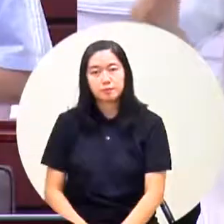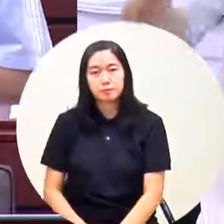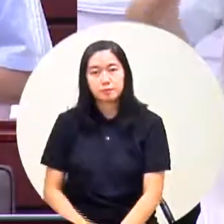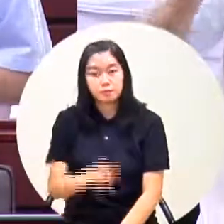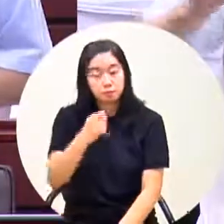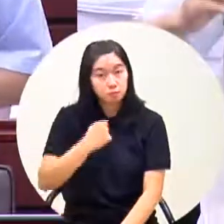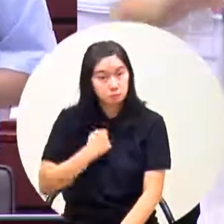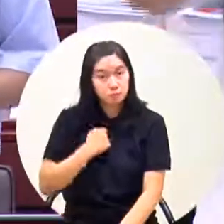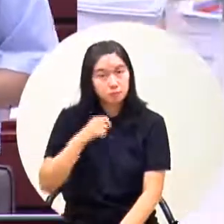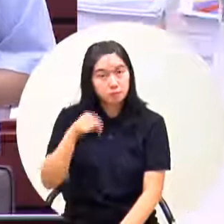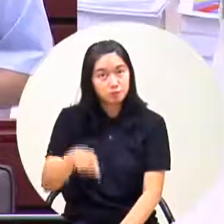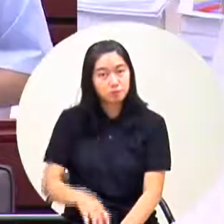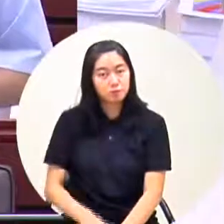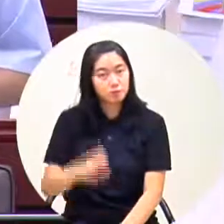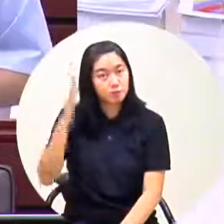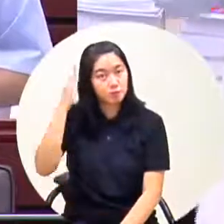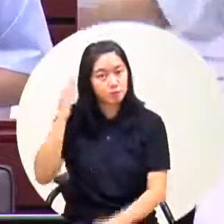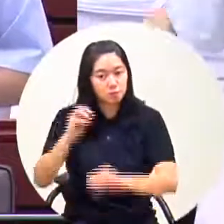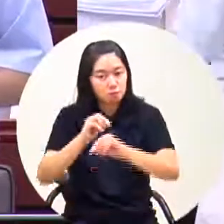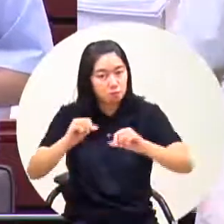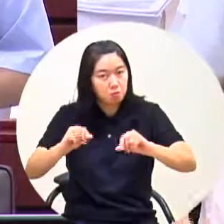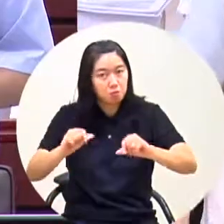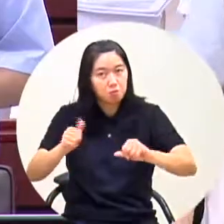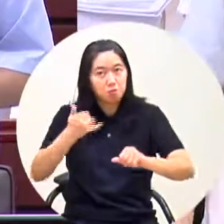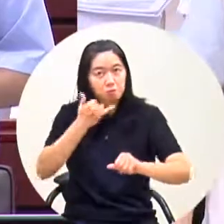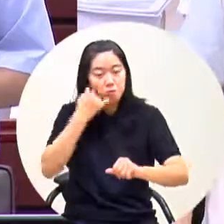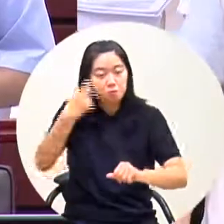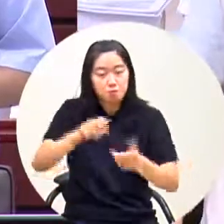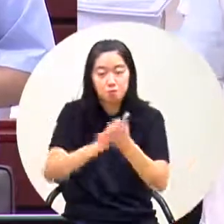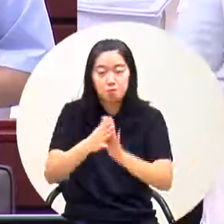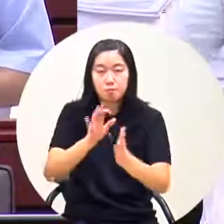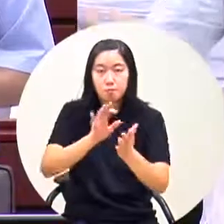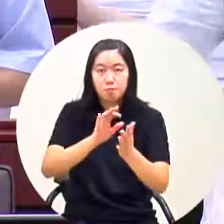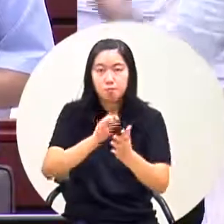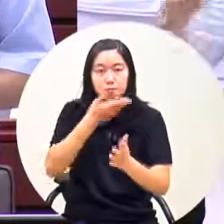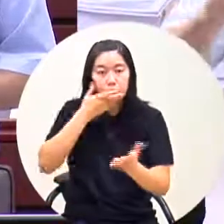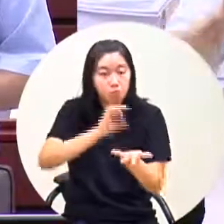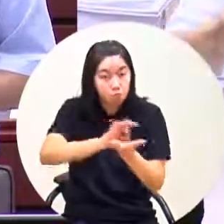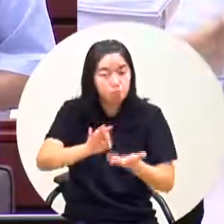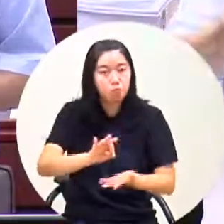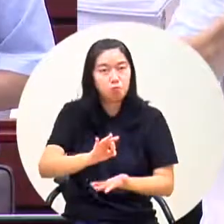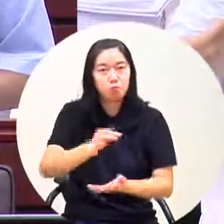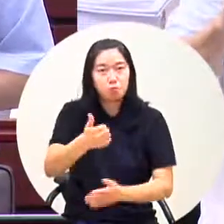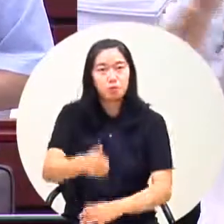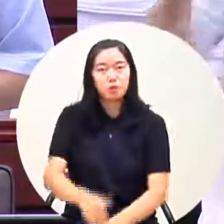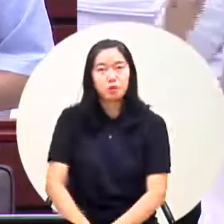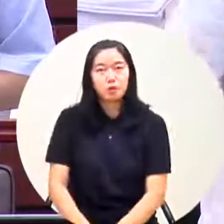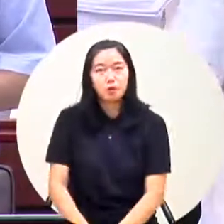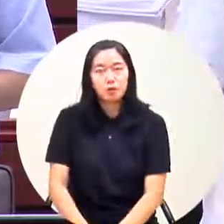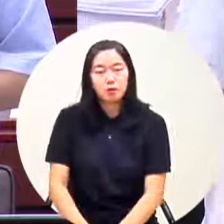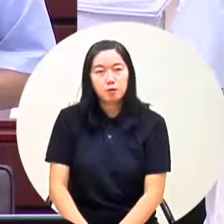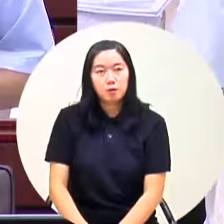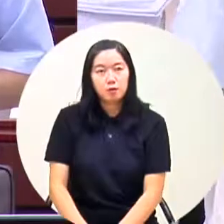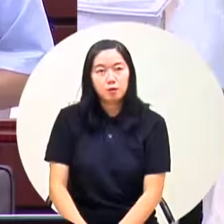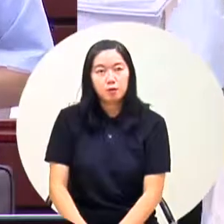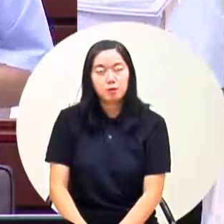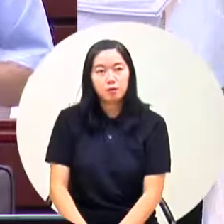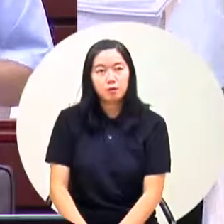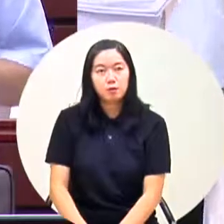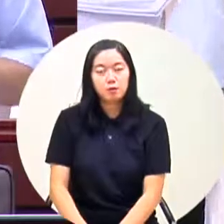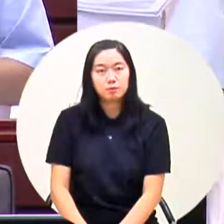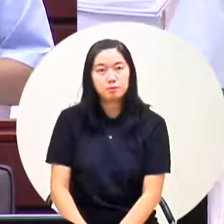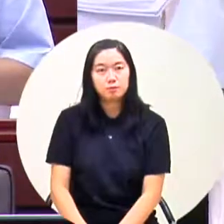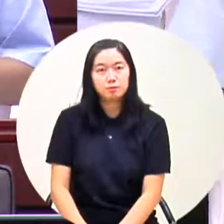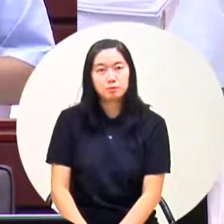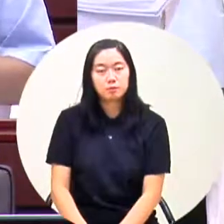渣会当搁再利用，安较毋想办法伫安高雄市家己再利用，敢毋是有哪做者会当再利用的嘛？ 家己完报告吼，因